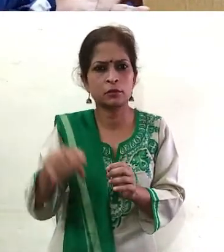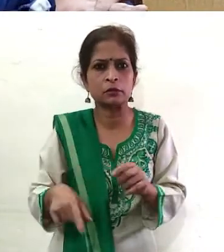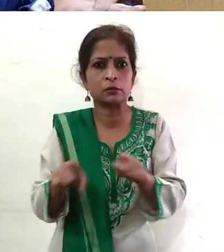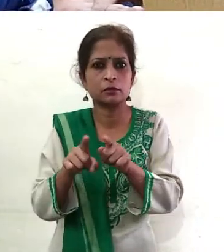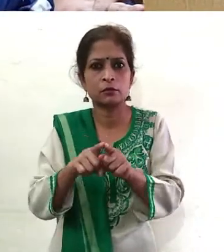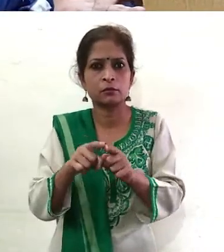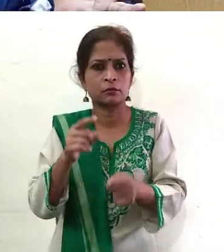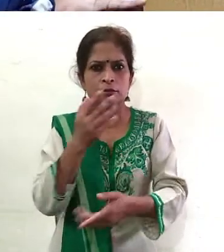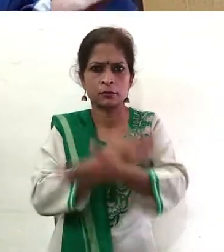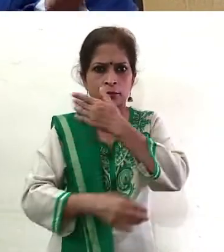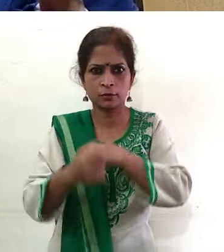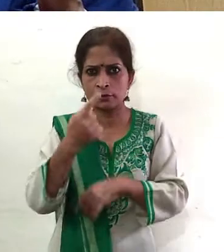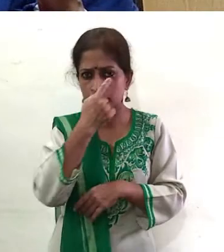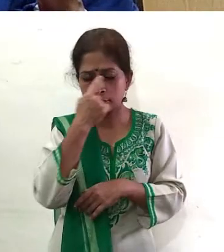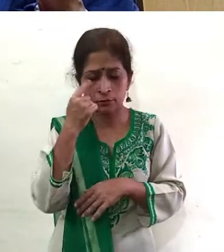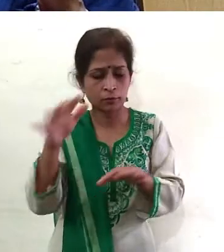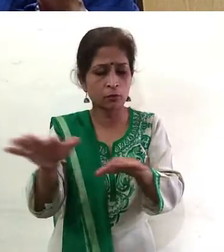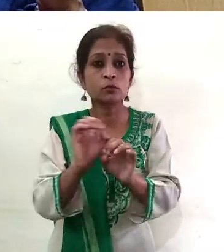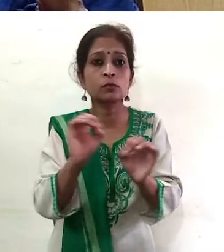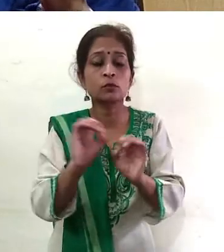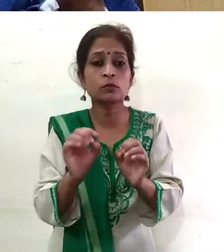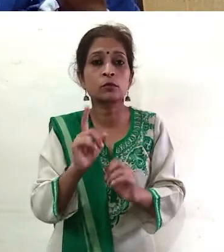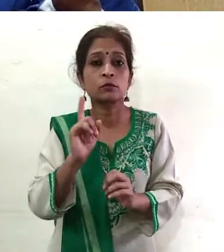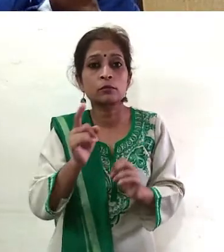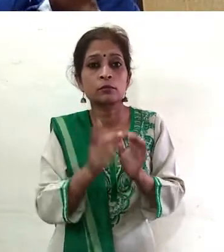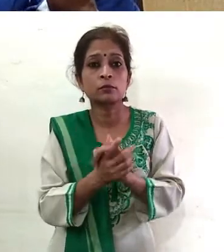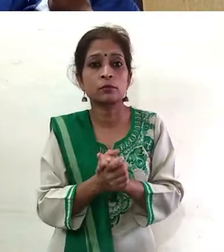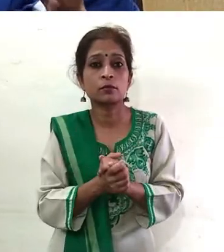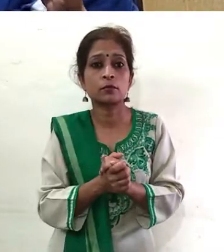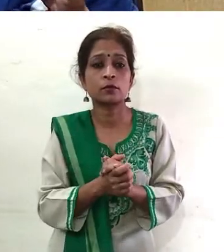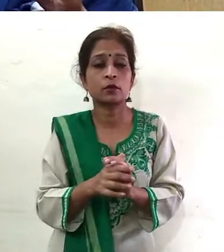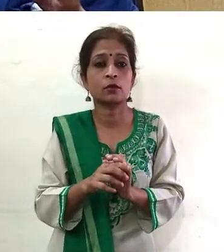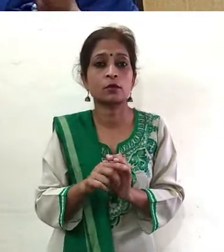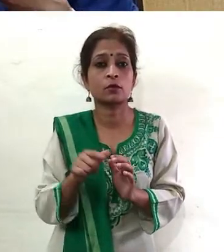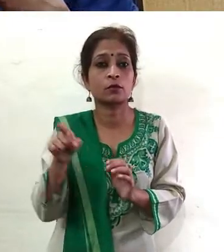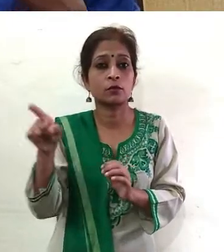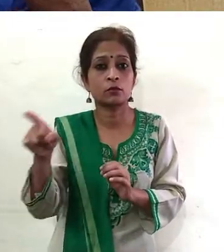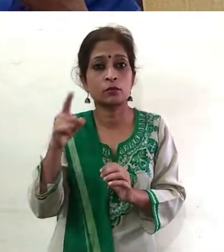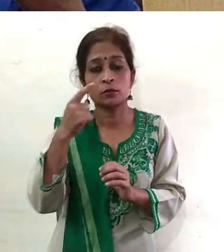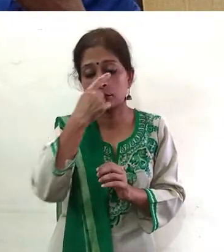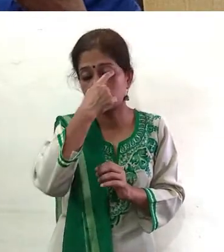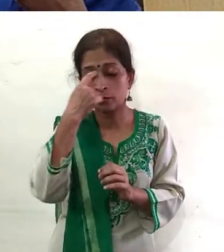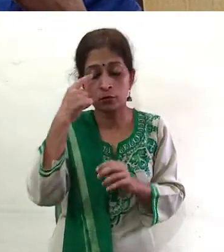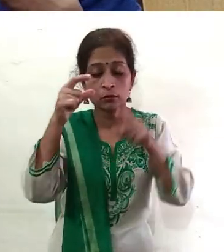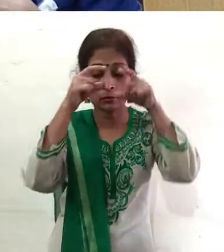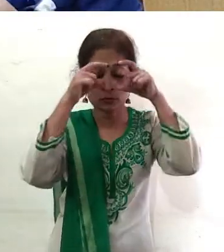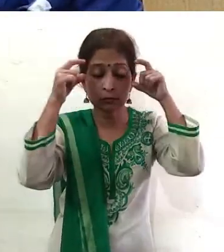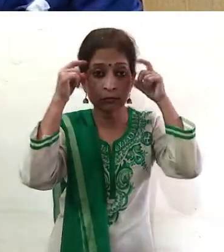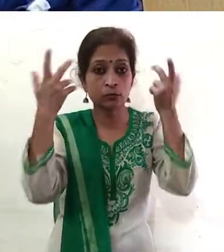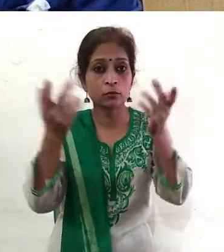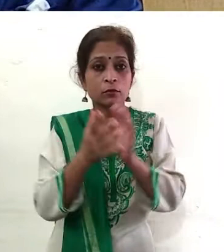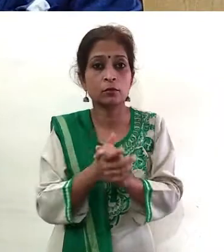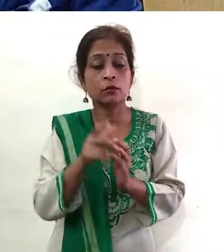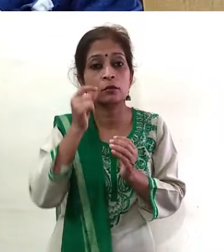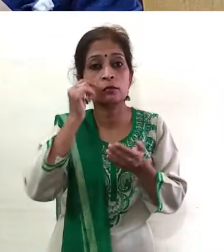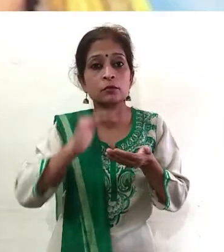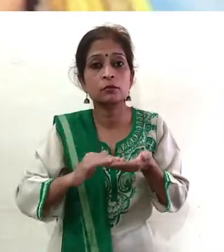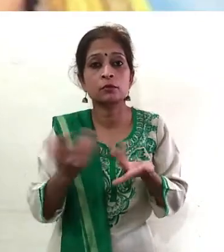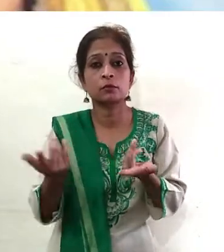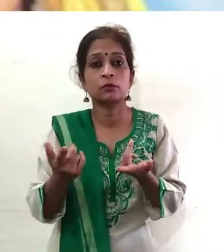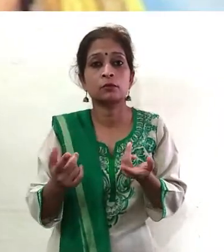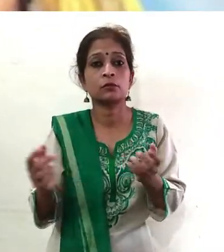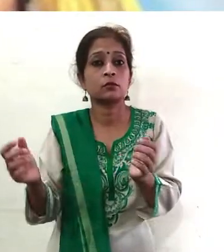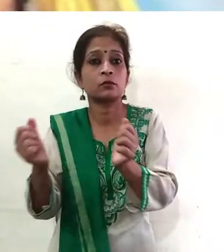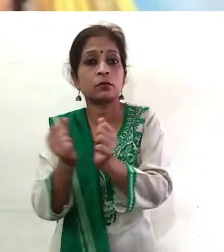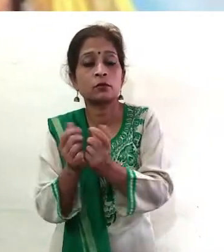नहीं थी लेकिन उन्होंने अपने में लाखों की आंखों कुर्बान किया ताकि अपने पति के